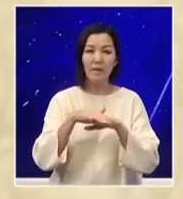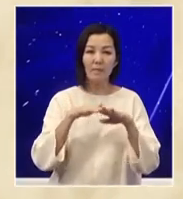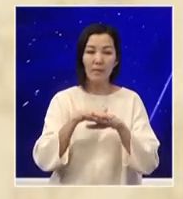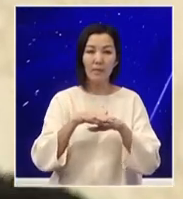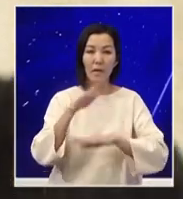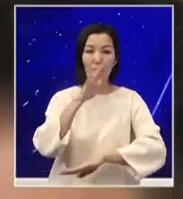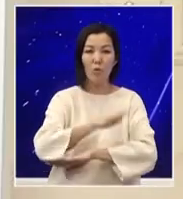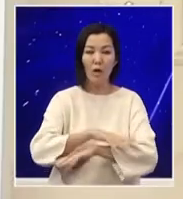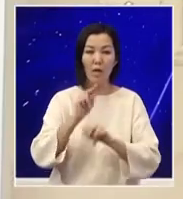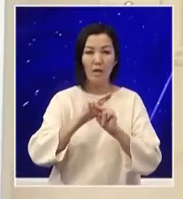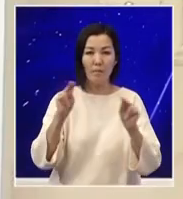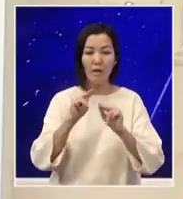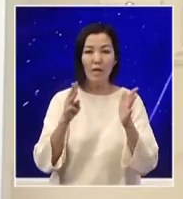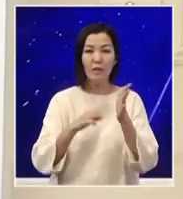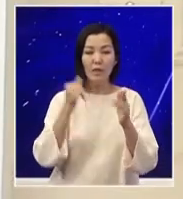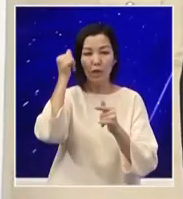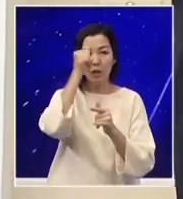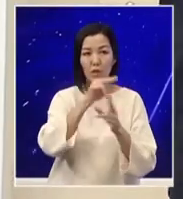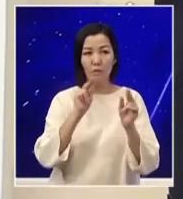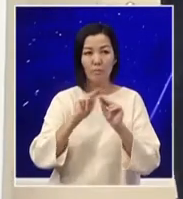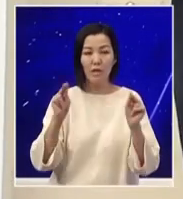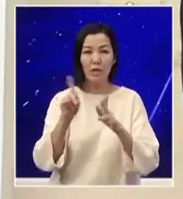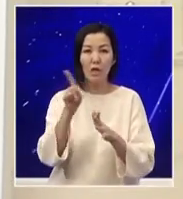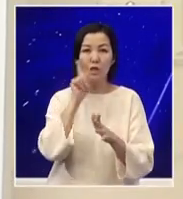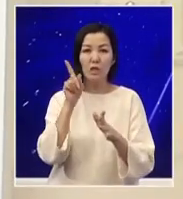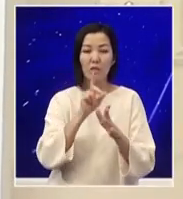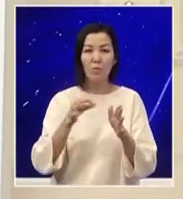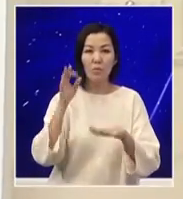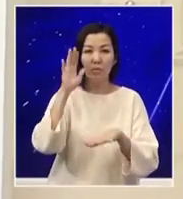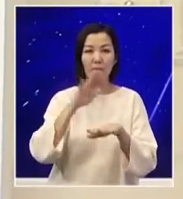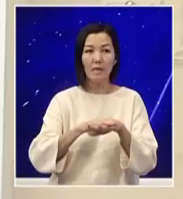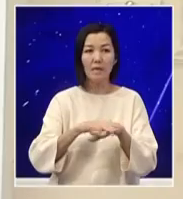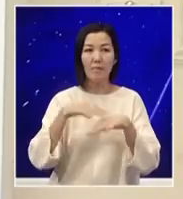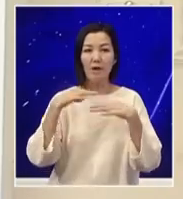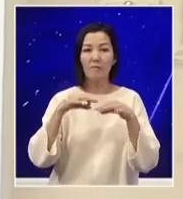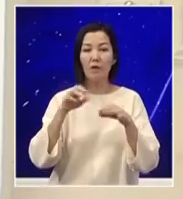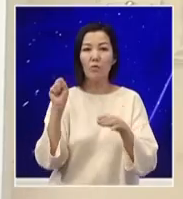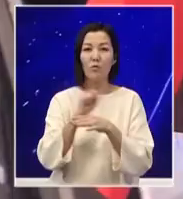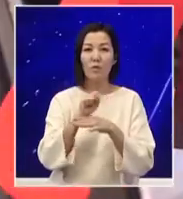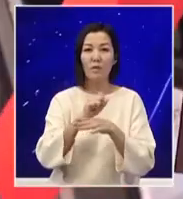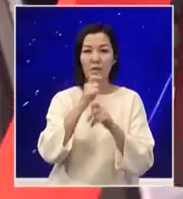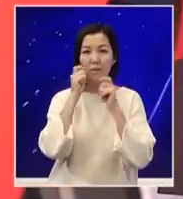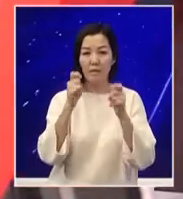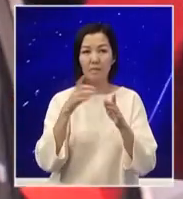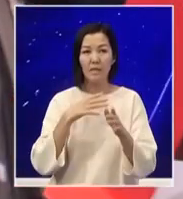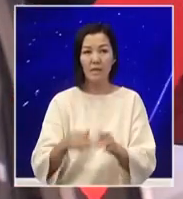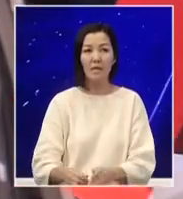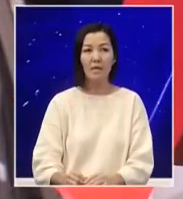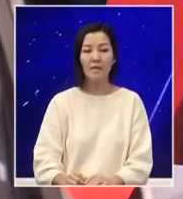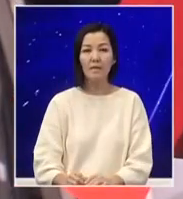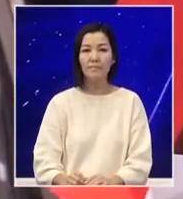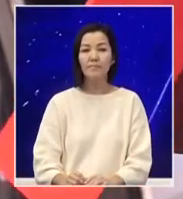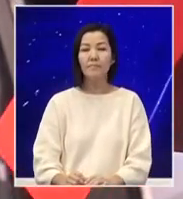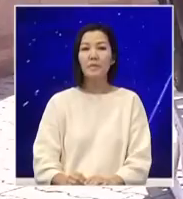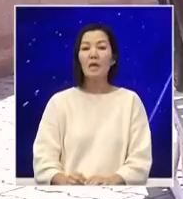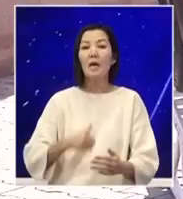мұғалімі. 8 жылдан бері ұстаздық жолында жүрген жас педагогқа облыс әкімі автокөлік кілтін табыстады. Жылдың үздік мұғалім байқауын жеңіп